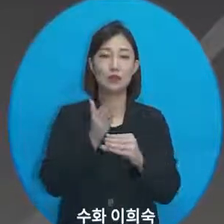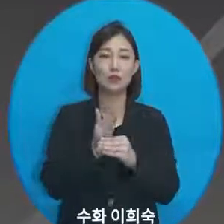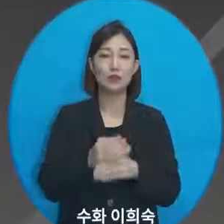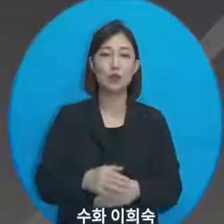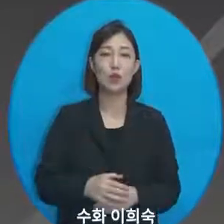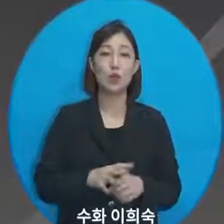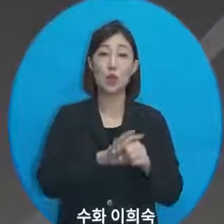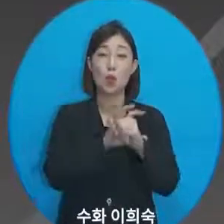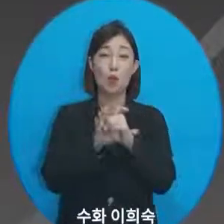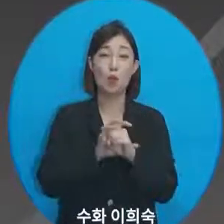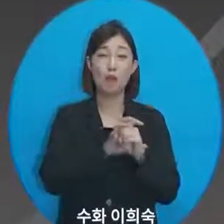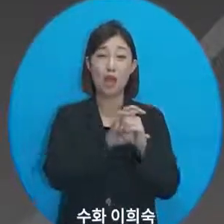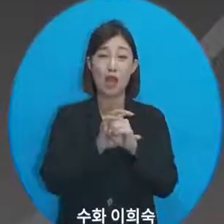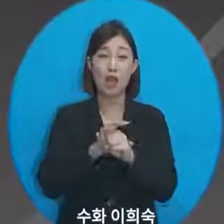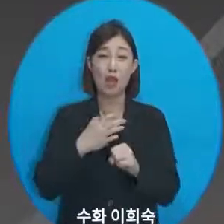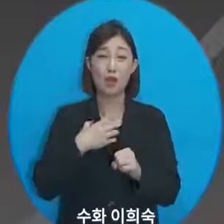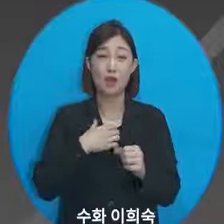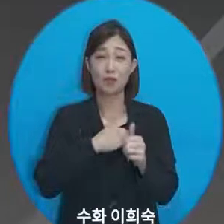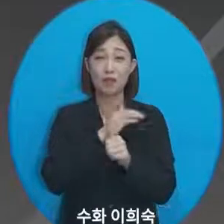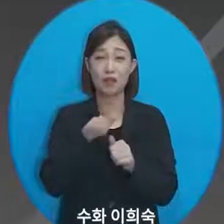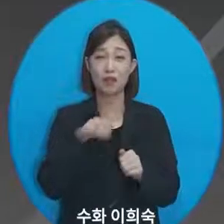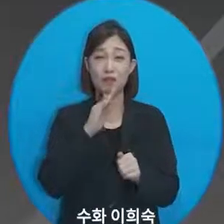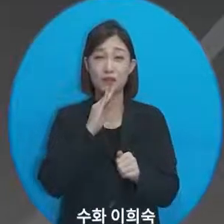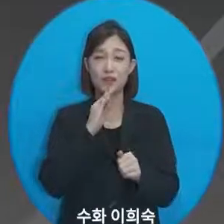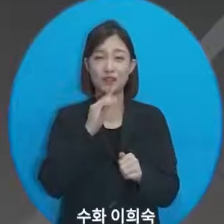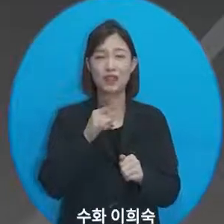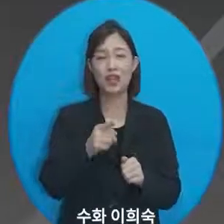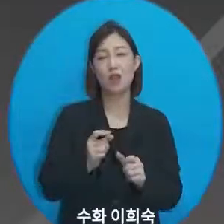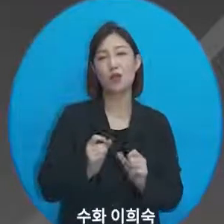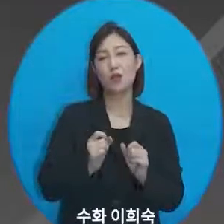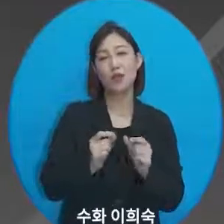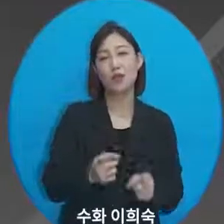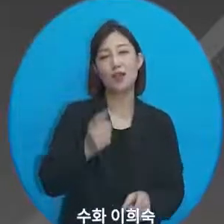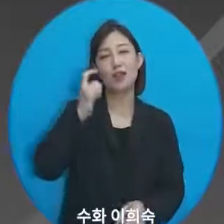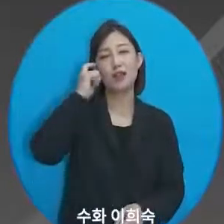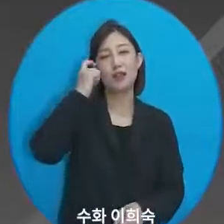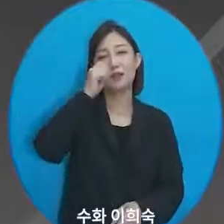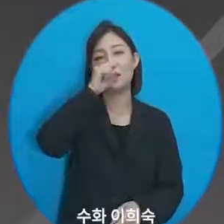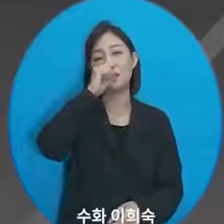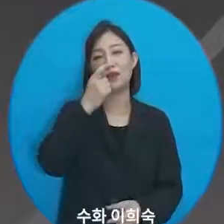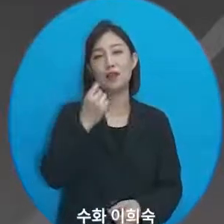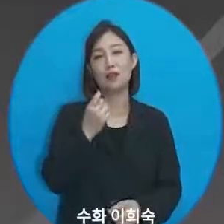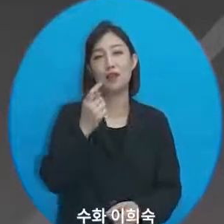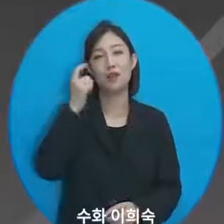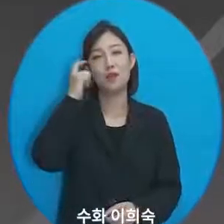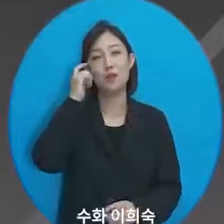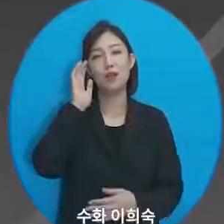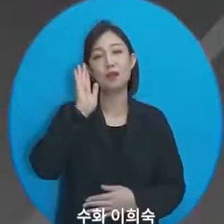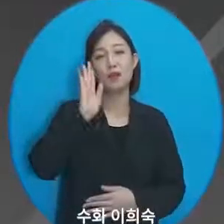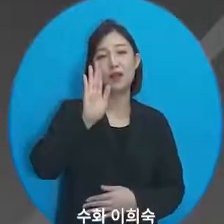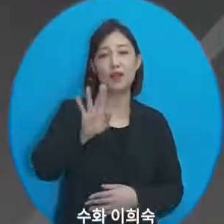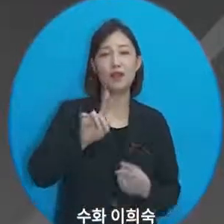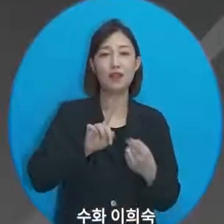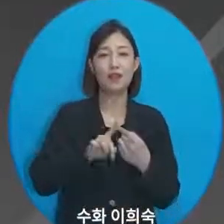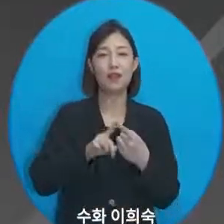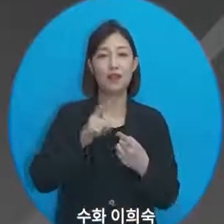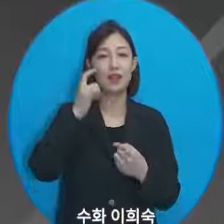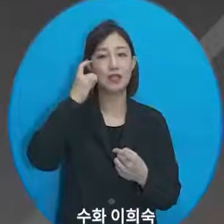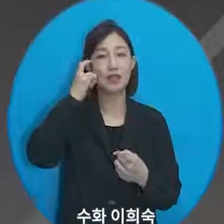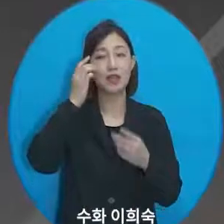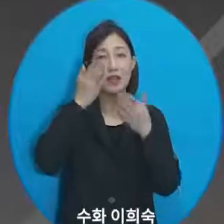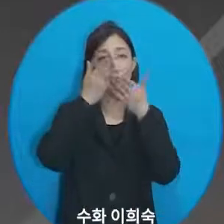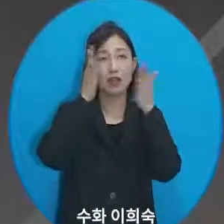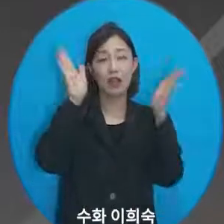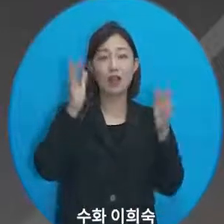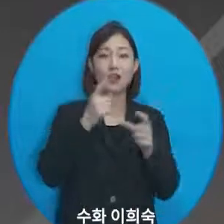코로나19로 인한 위기가 앞으로 미래 사회를 변화시켜 나가는 우리들의 생각을 좀 더